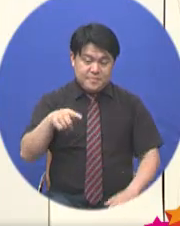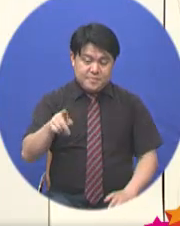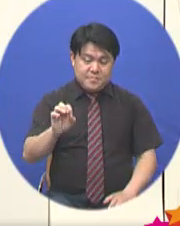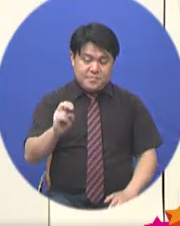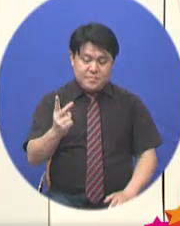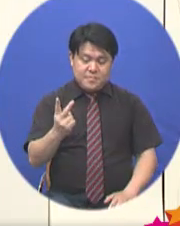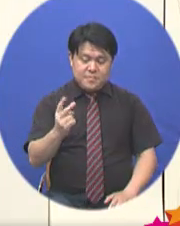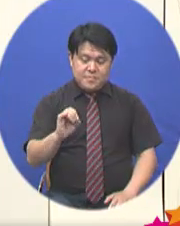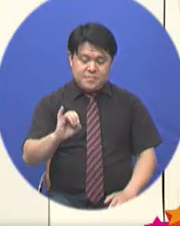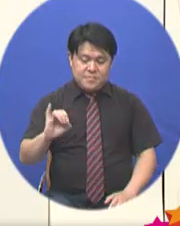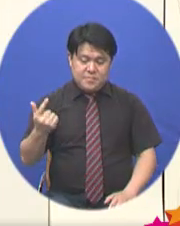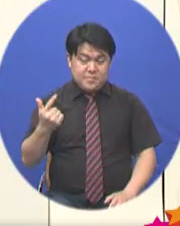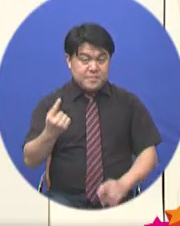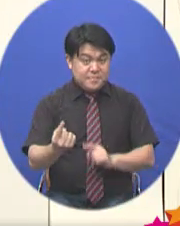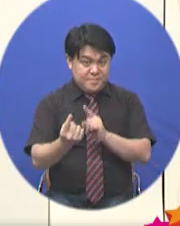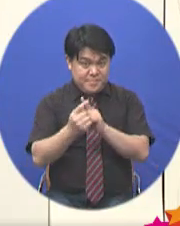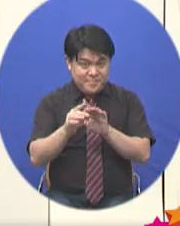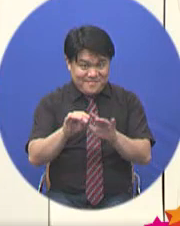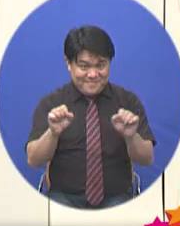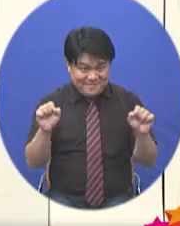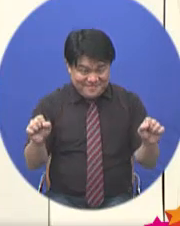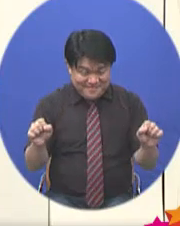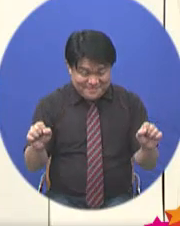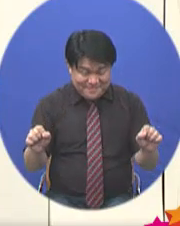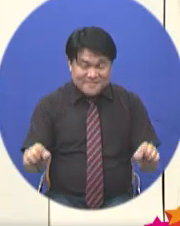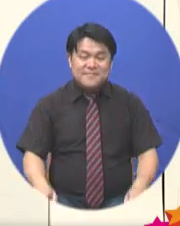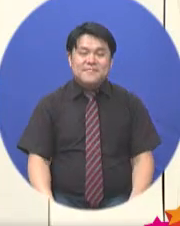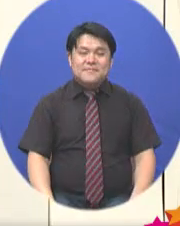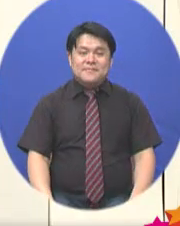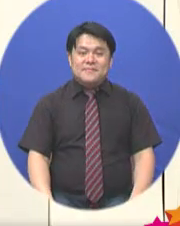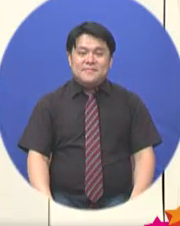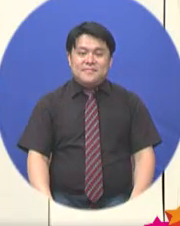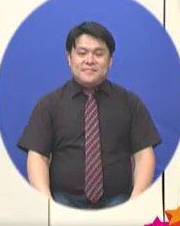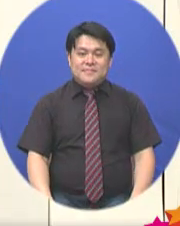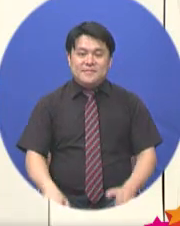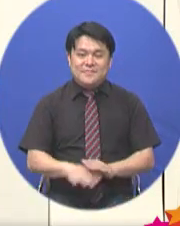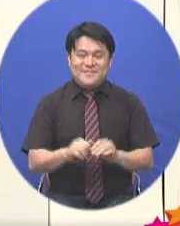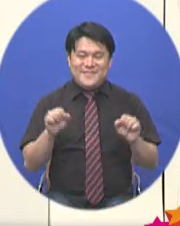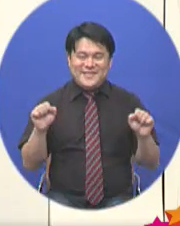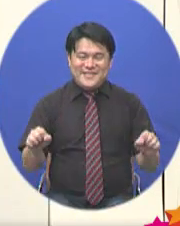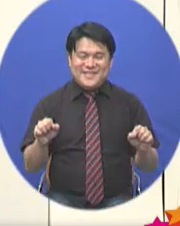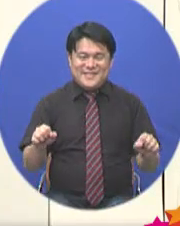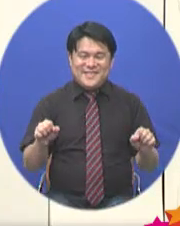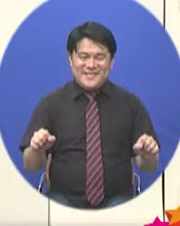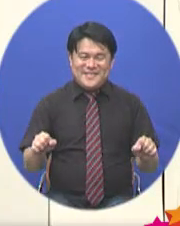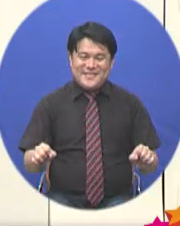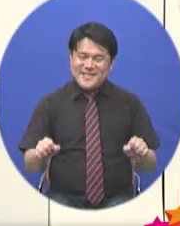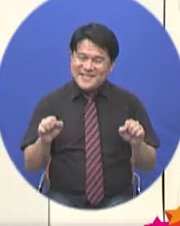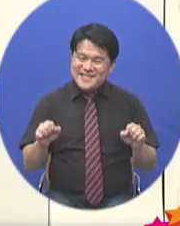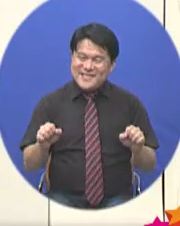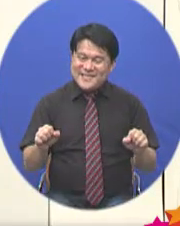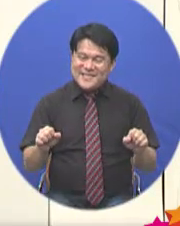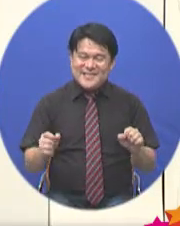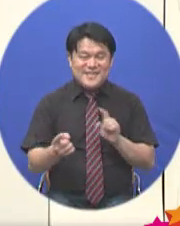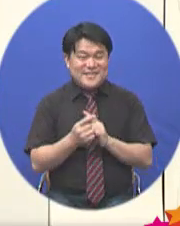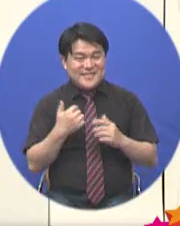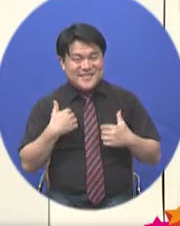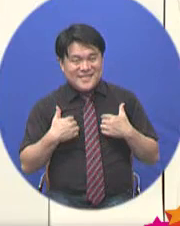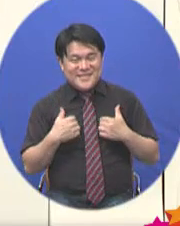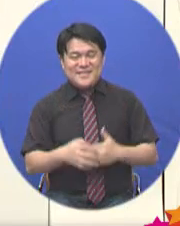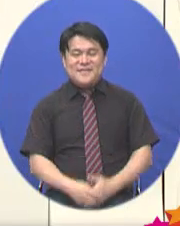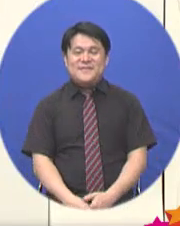서용인님 만나보겠습니다. 안녕하세요. 안녕하세요. 두 분 네. 안녕하세요.